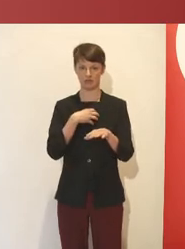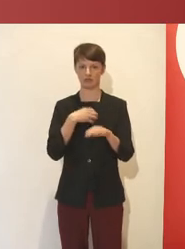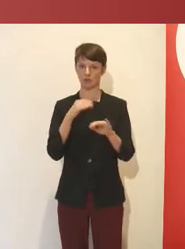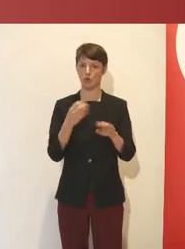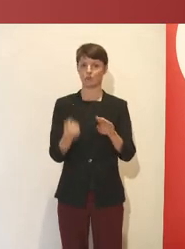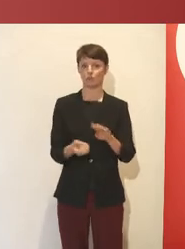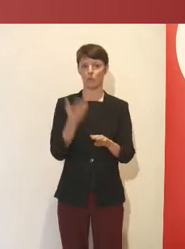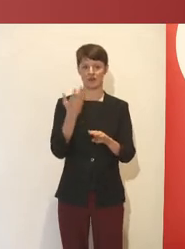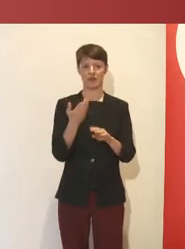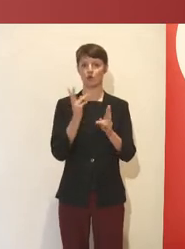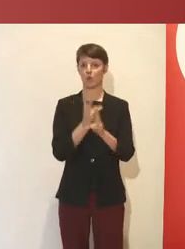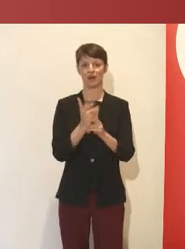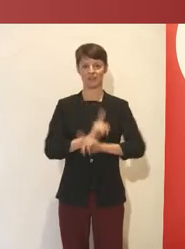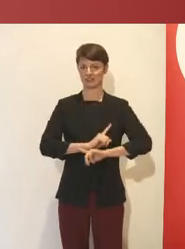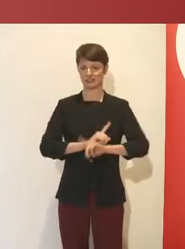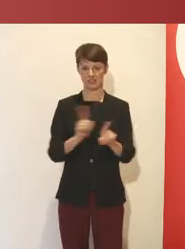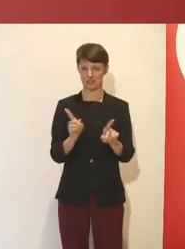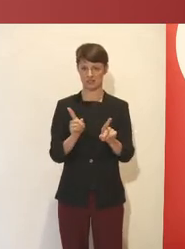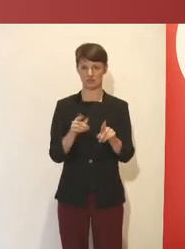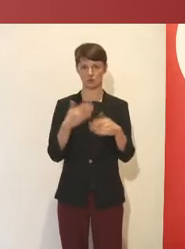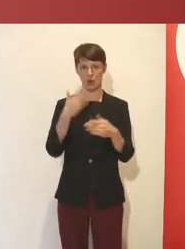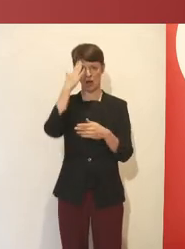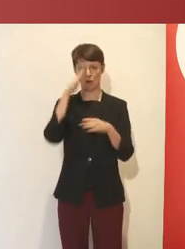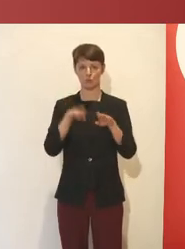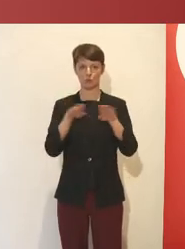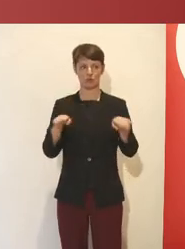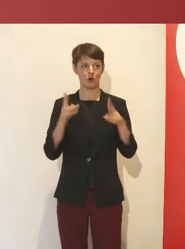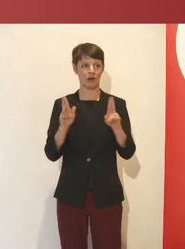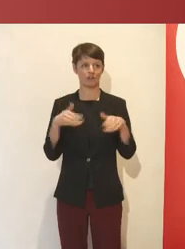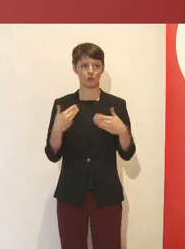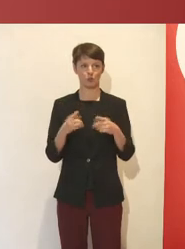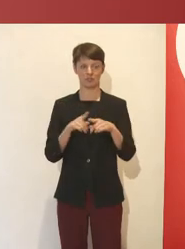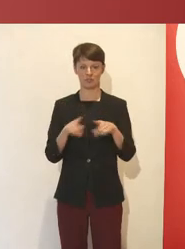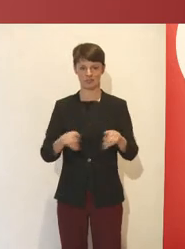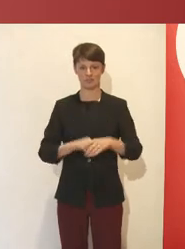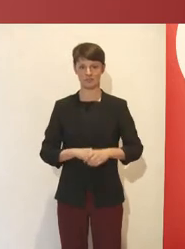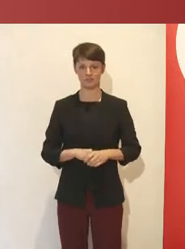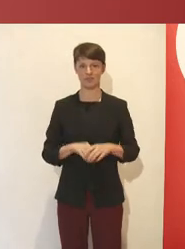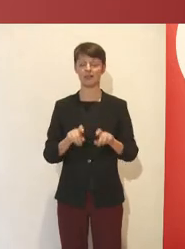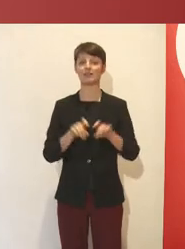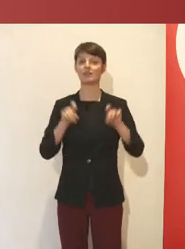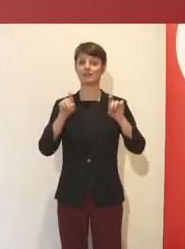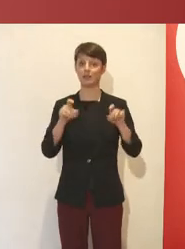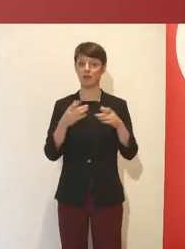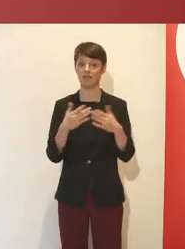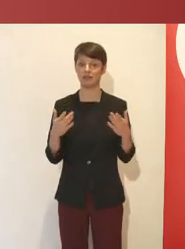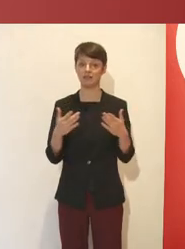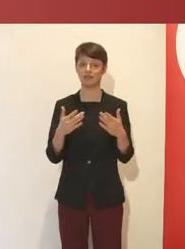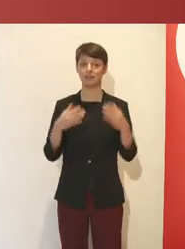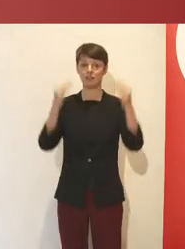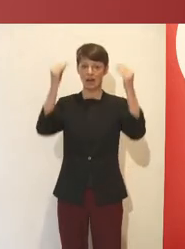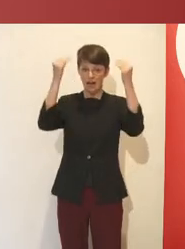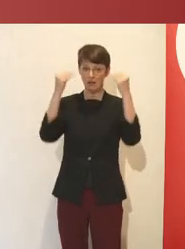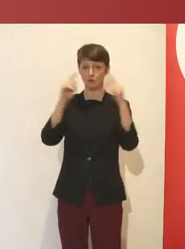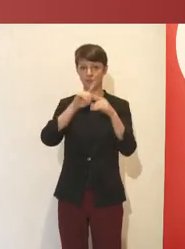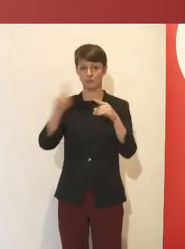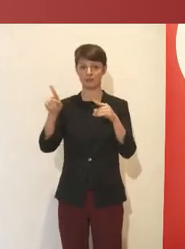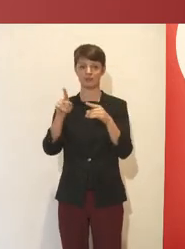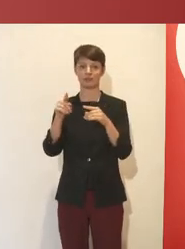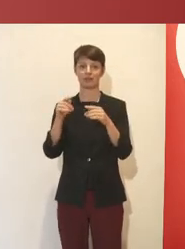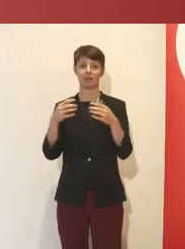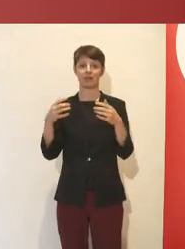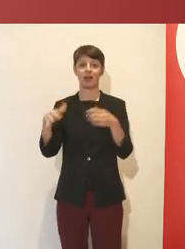camp so auf der hauptbühne stattfinden würde das thema ist von armut bis reichskriegsflagge